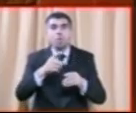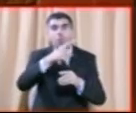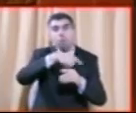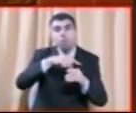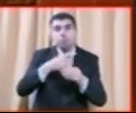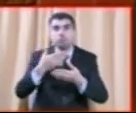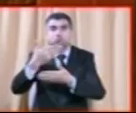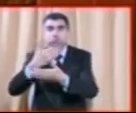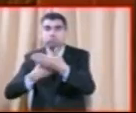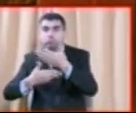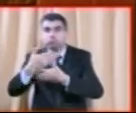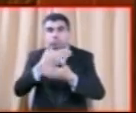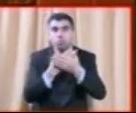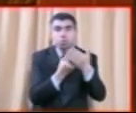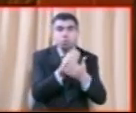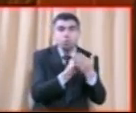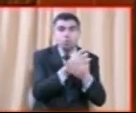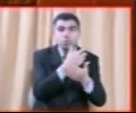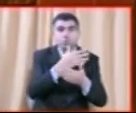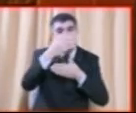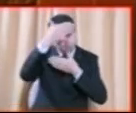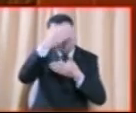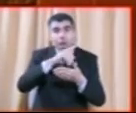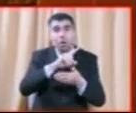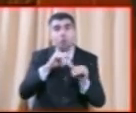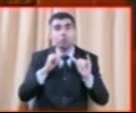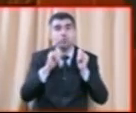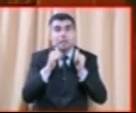وعلاقات دولية لا يمكن أن تكون فيها